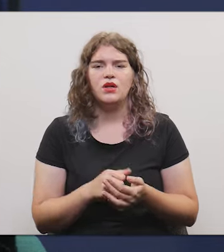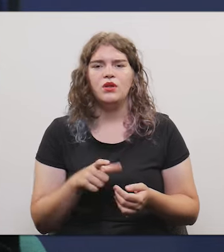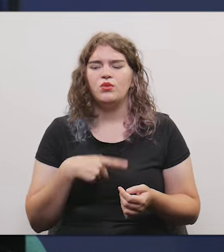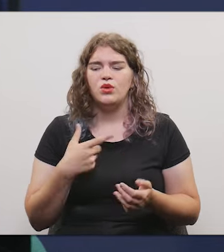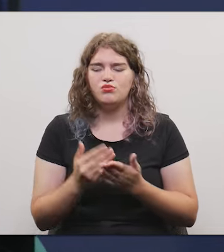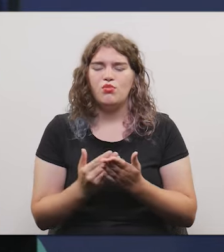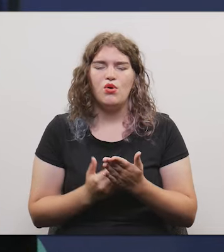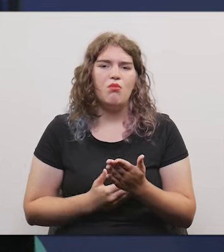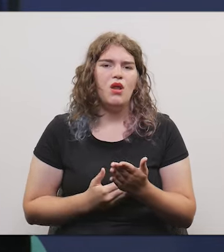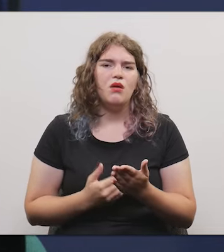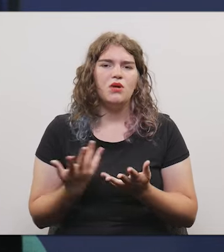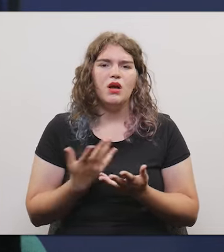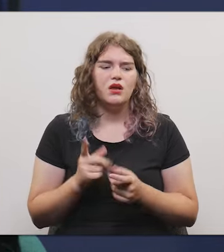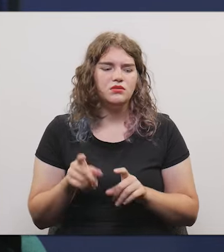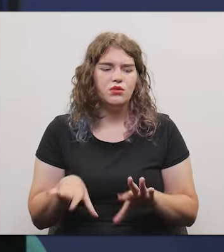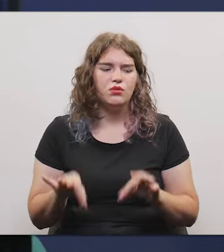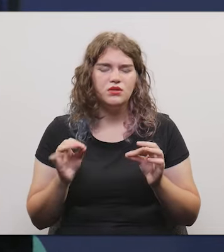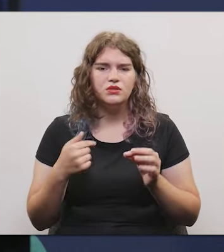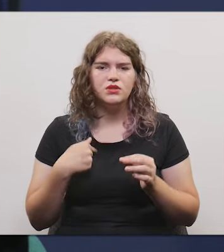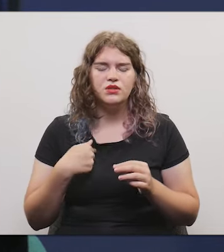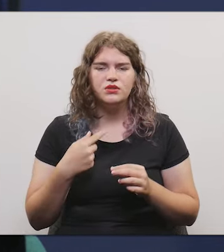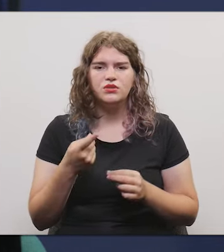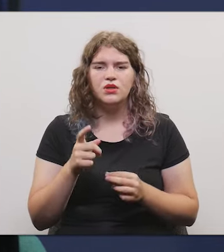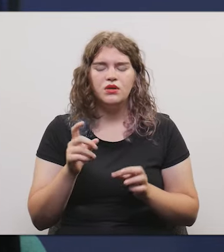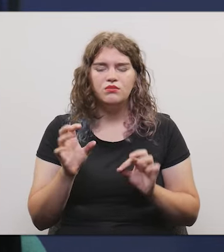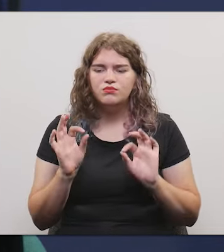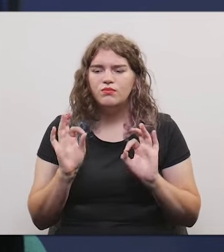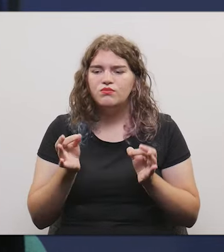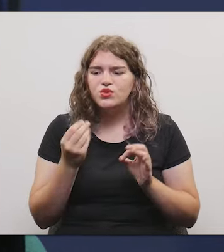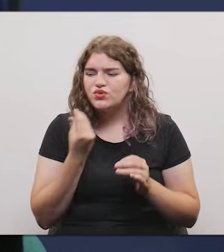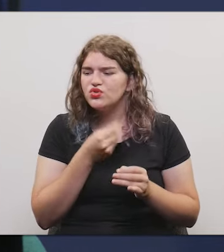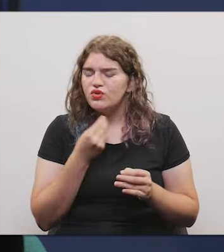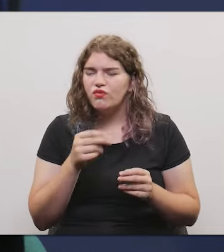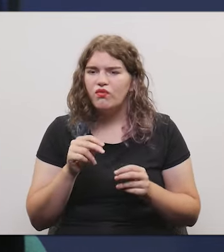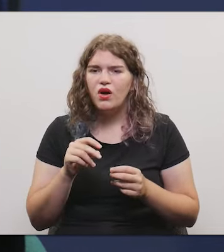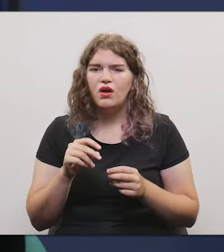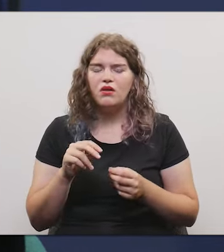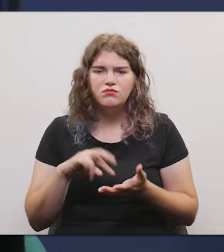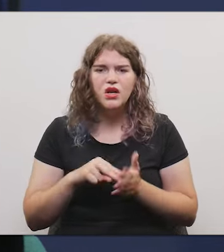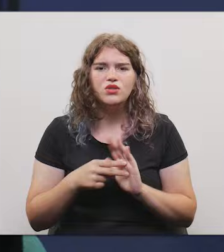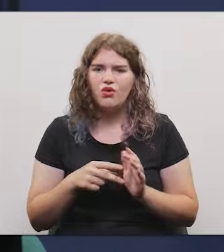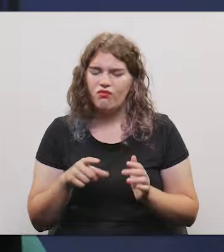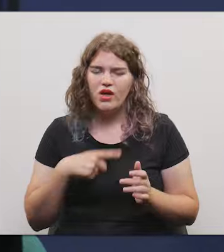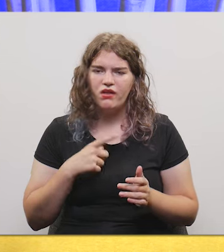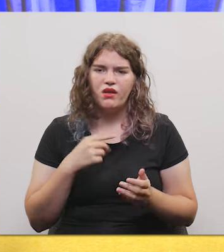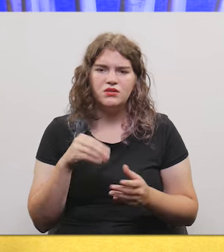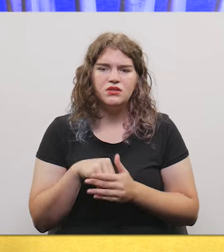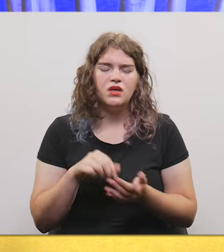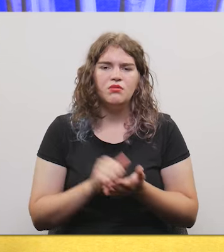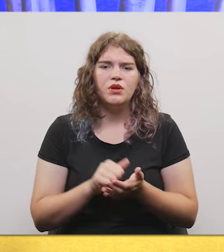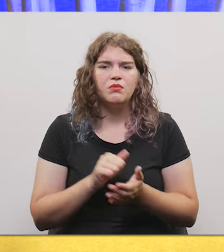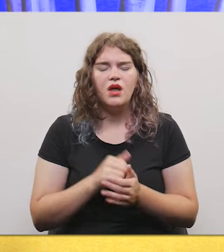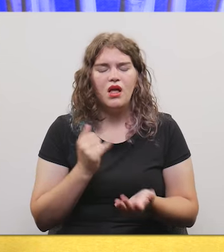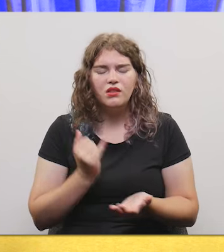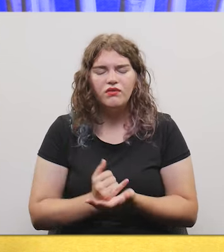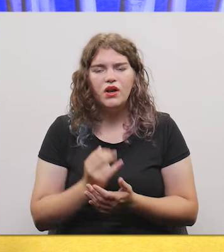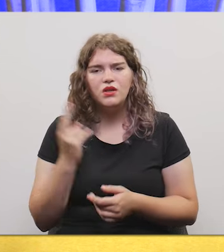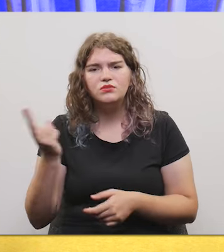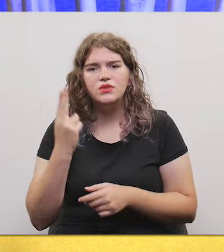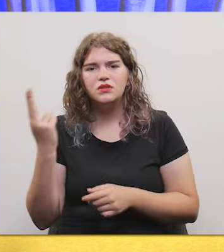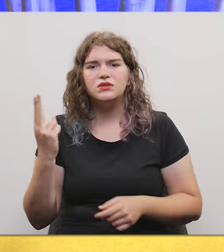Biblie. Nu există problemă să nu găsești o soluție în Biblie, în cuvântul lui Dumnezeu. Da,